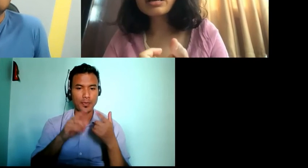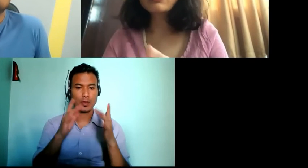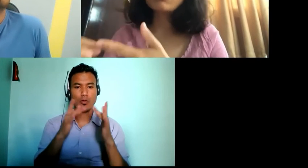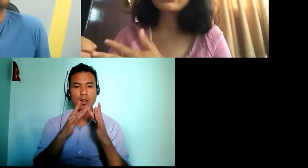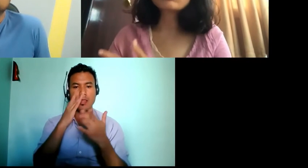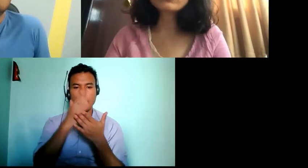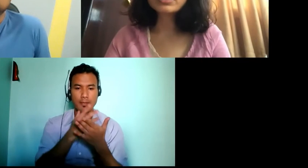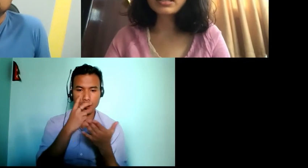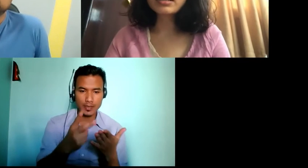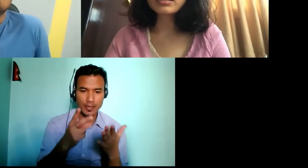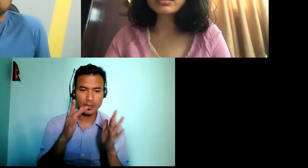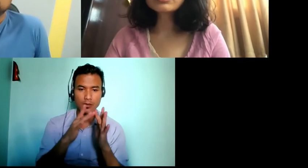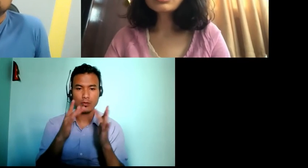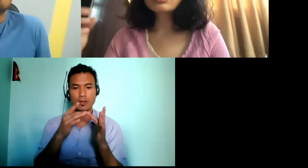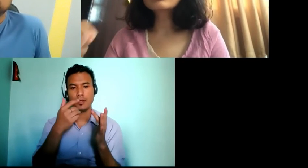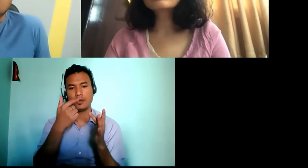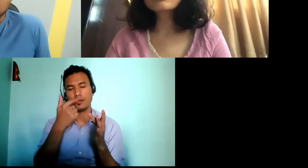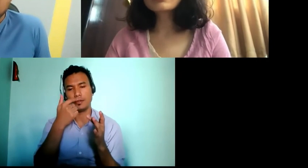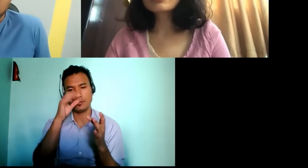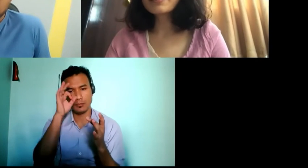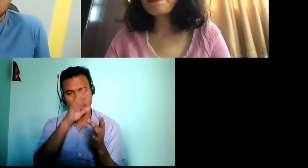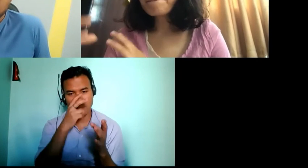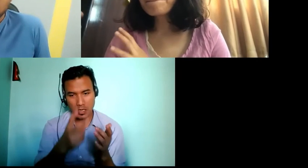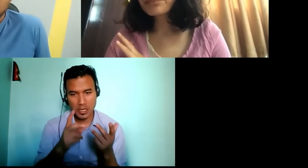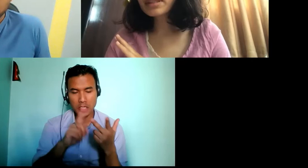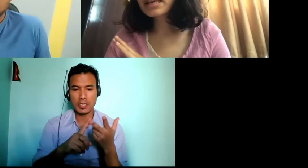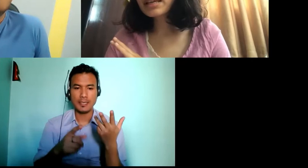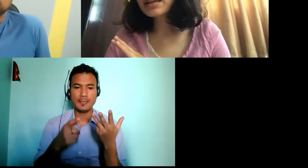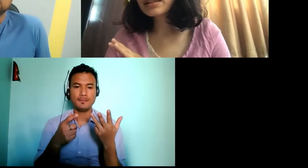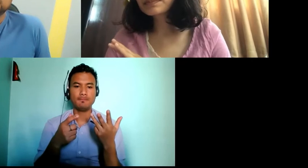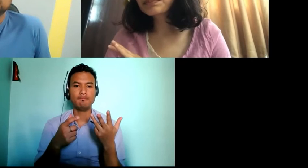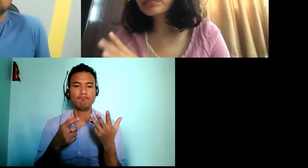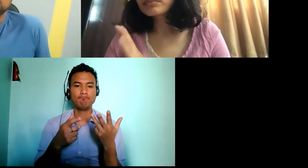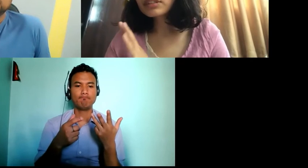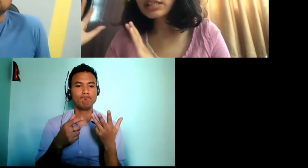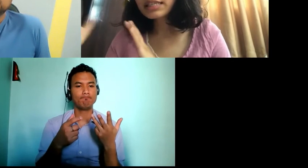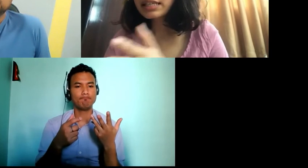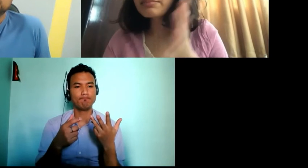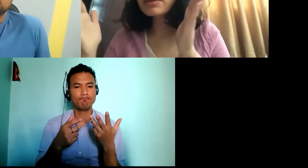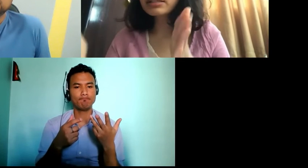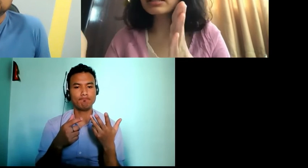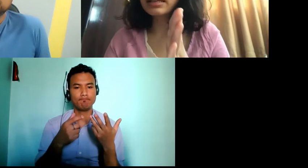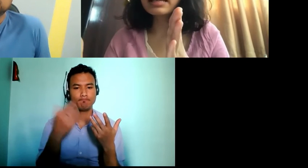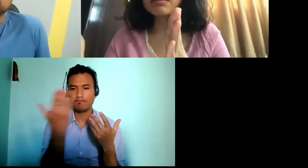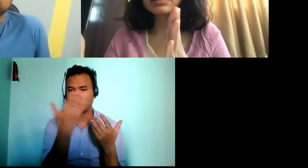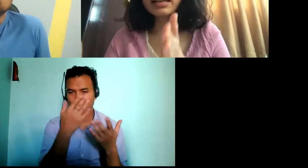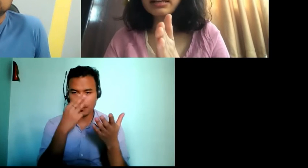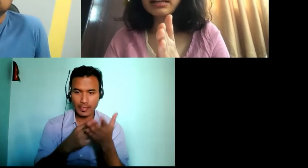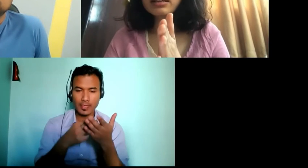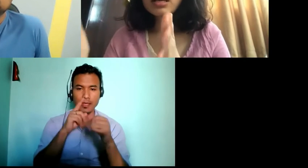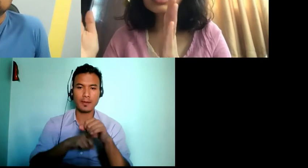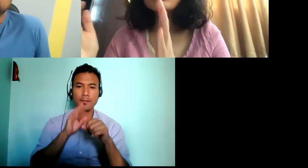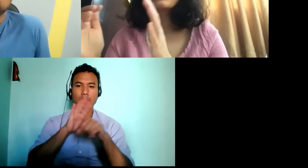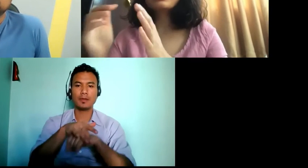सिरिजहरू हेर्ने, अनलाइन मुभिज हेर्ने होइन, अनि त्यस्तो गरिकन के अरे स्क्रिनमै मात्रै धेरै टाइम बिताइराख्ने